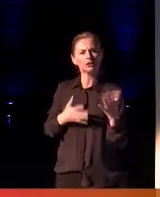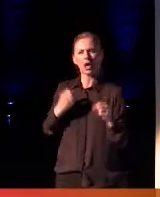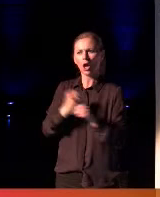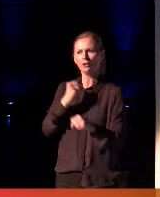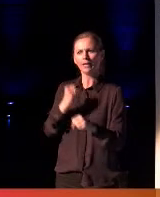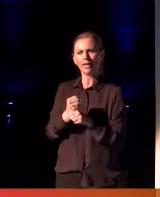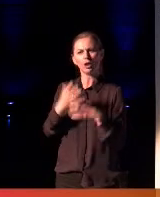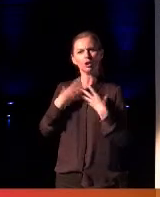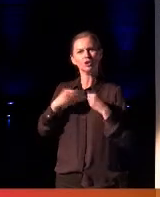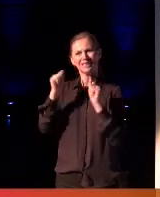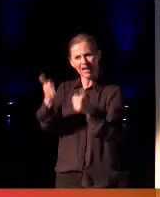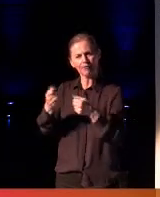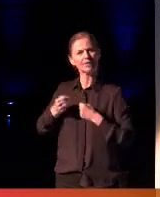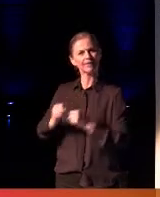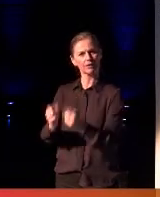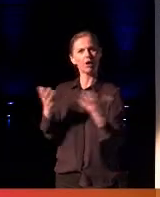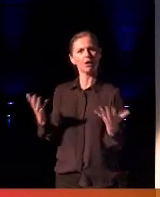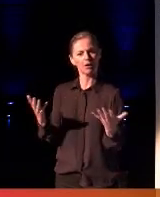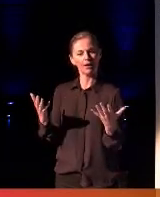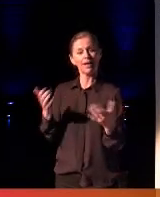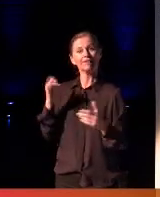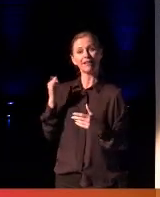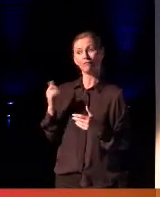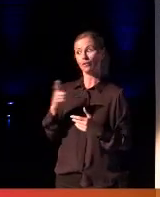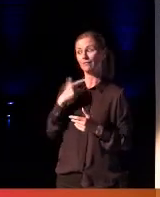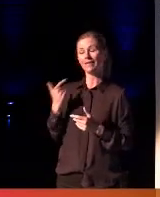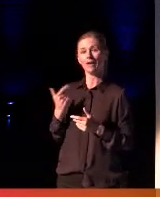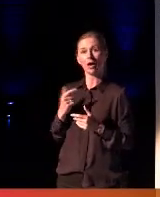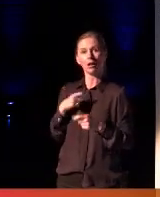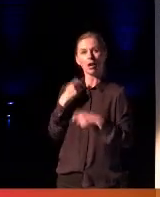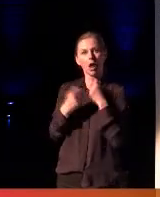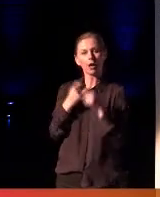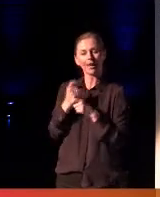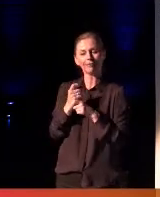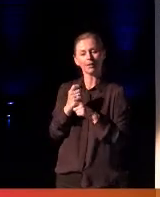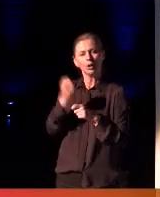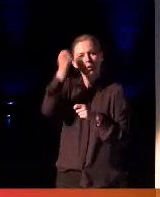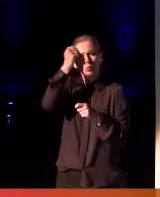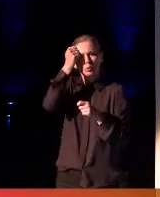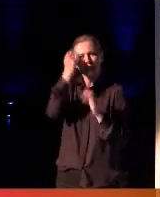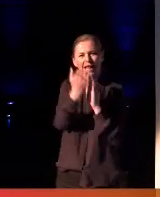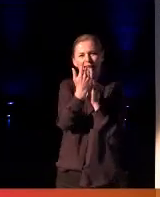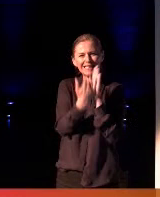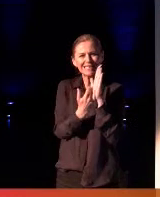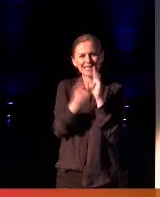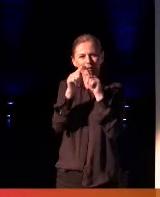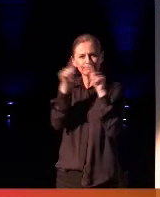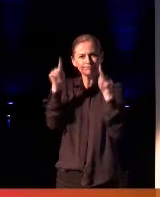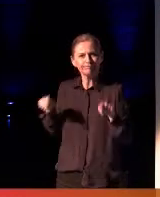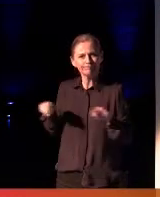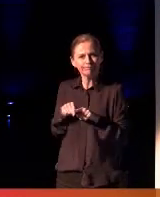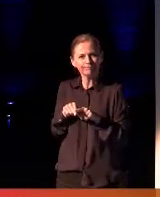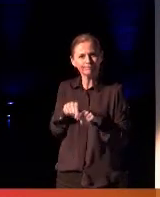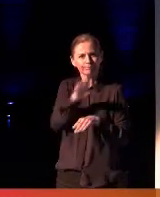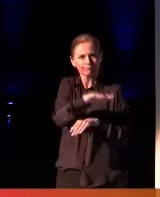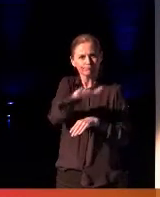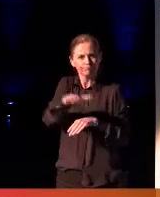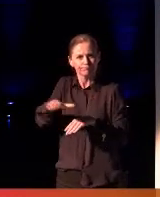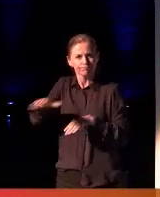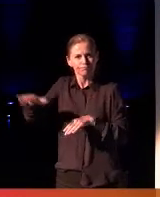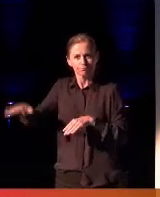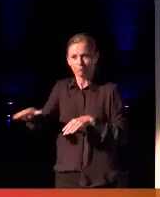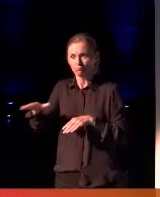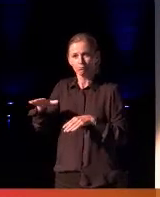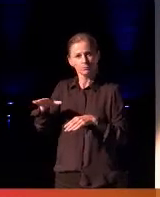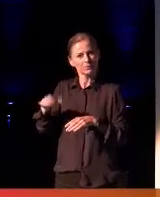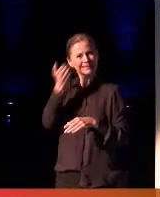lyst til å sette i gang med? Så derfor så har vi lagd denne lille huskelisten som dere finner foran dere. Noen av dere har sikkert allerede sett den.